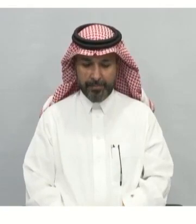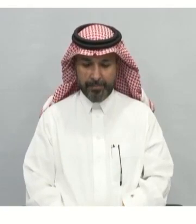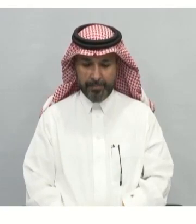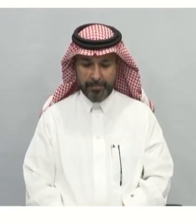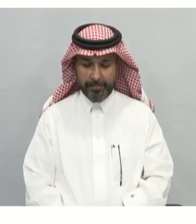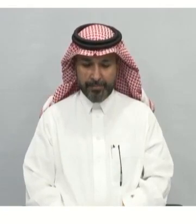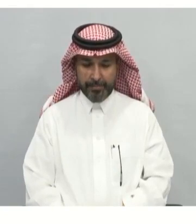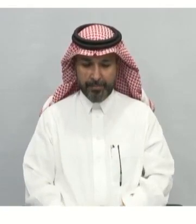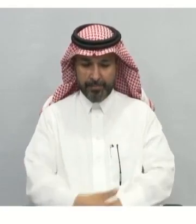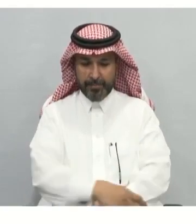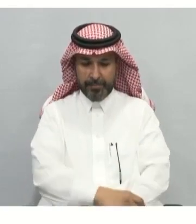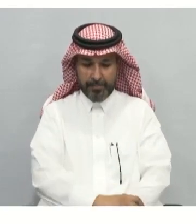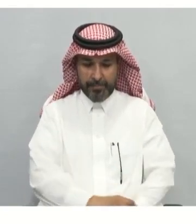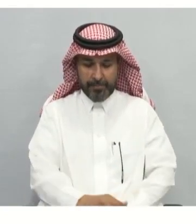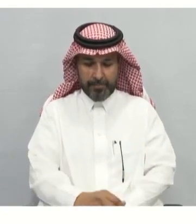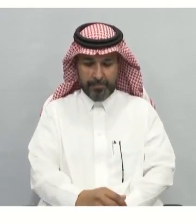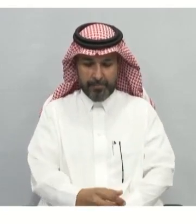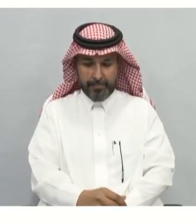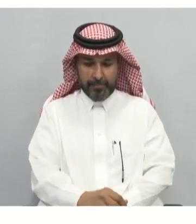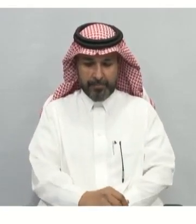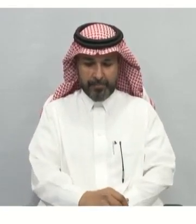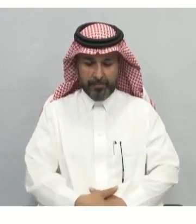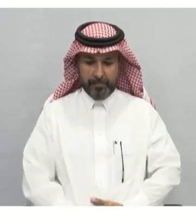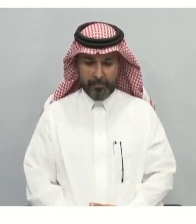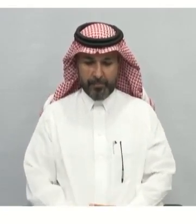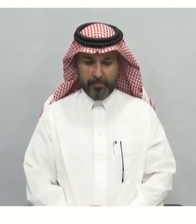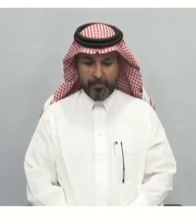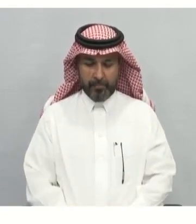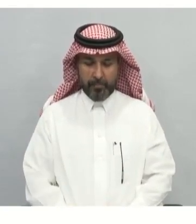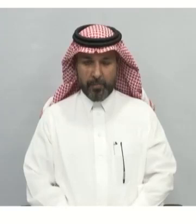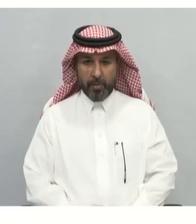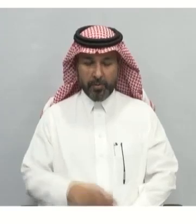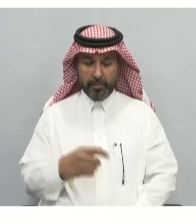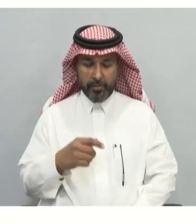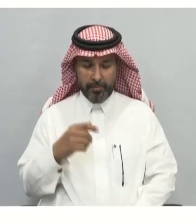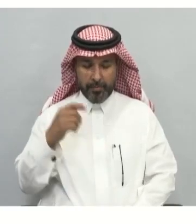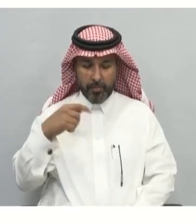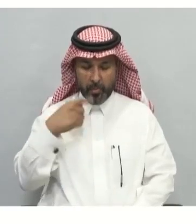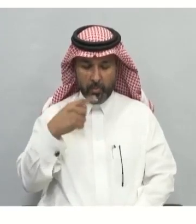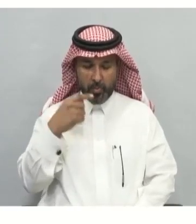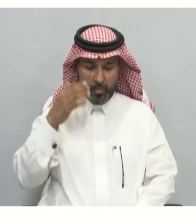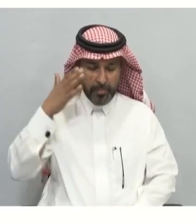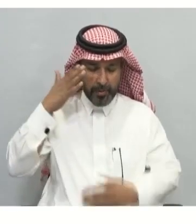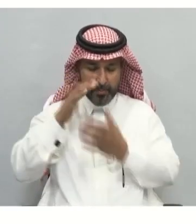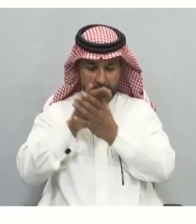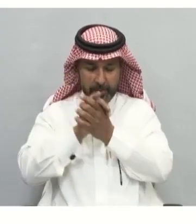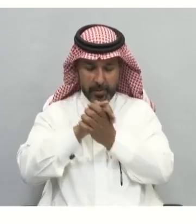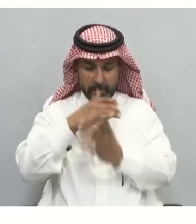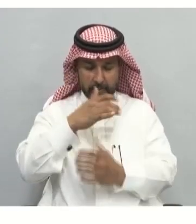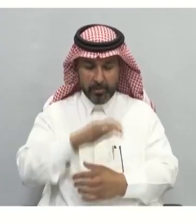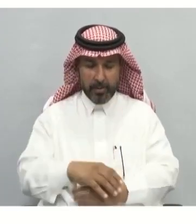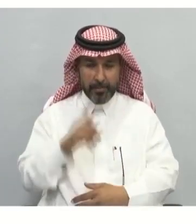49 حديث ابي هريره رضي الله عنه قال قال رسول الله صلى الله عليه وسلم ان الله